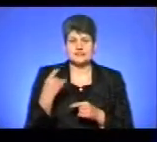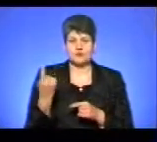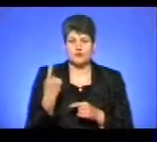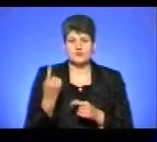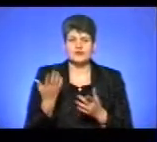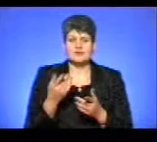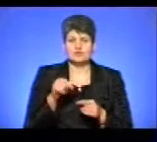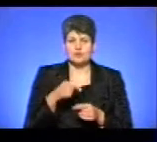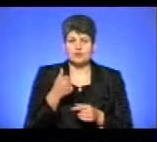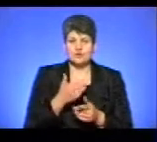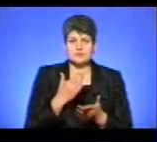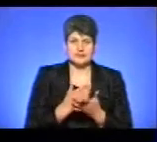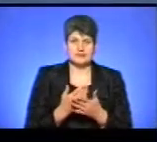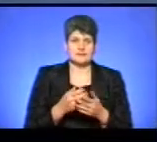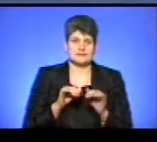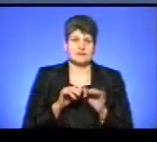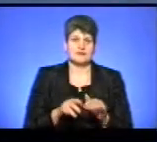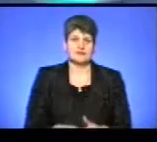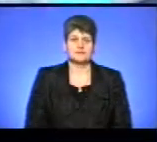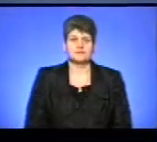де цьогоріч проходить цей захід.